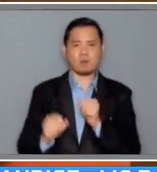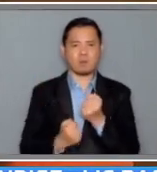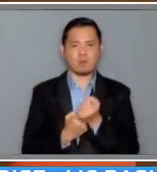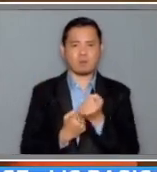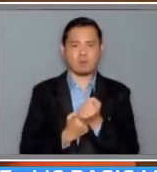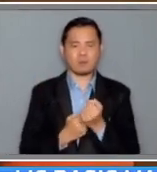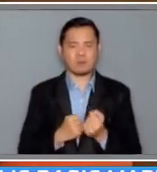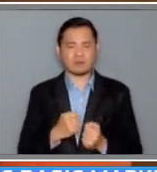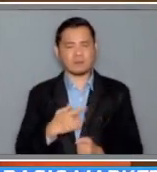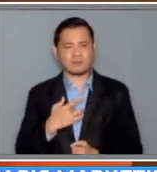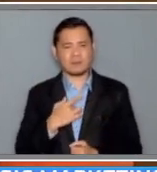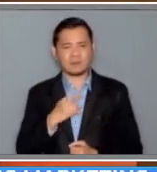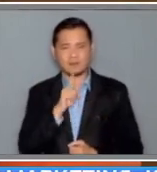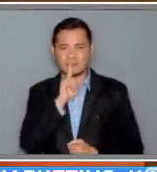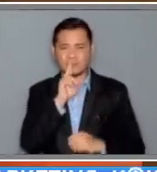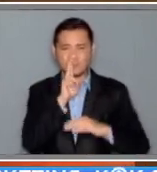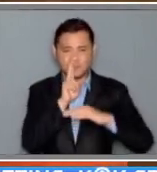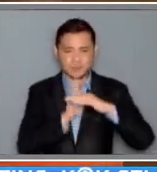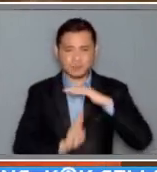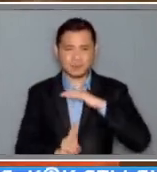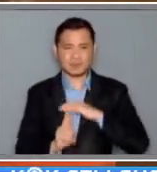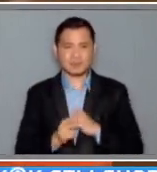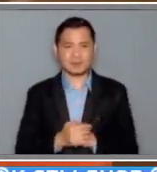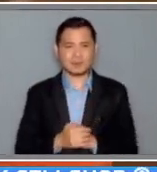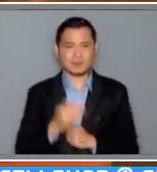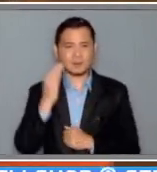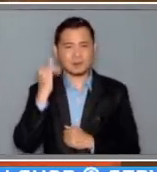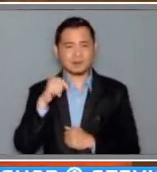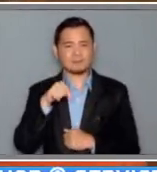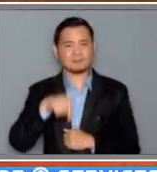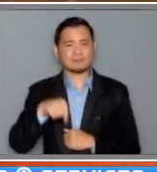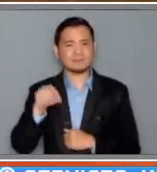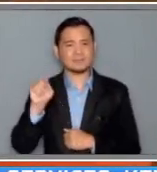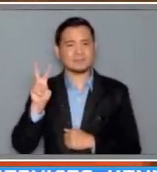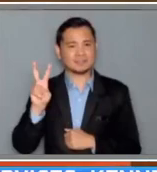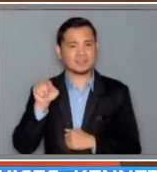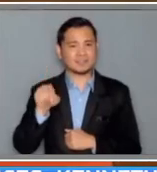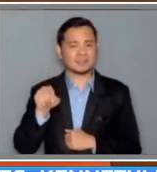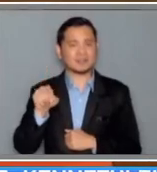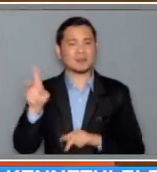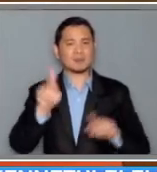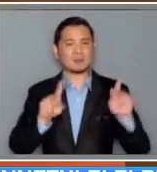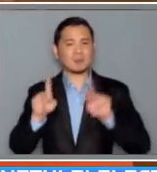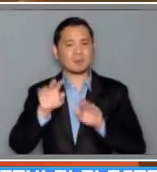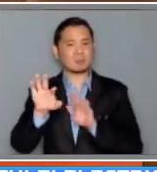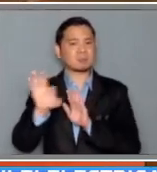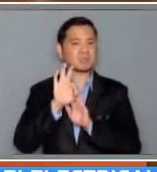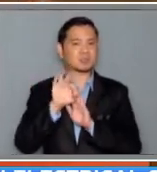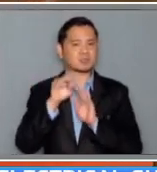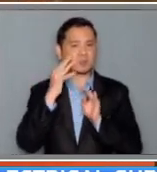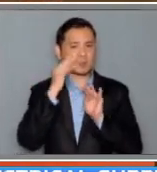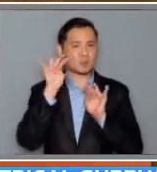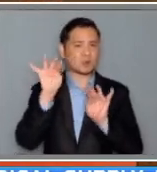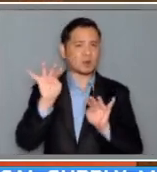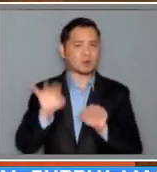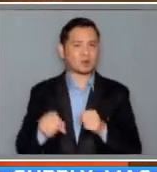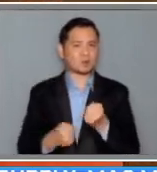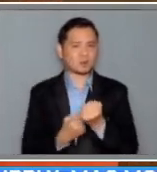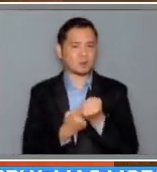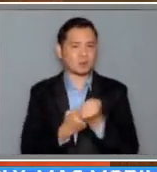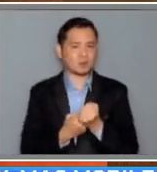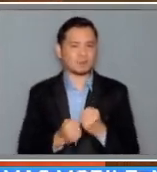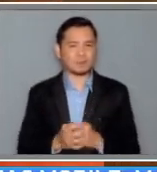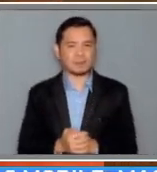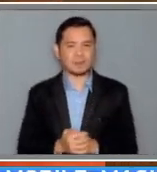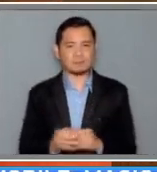humbled na kami yung show na napili nilang subaybayan at suportahan. And we're also very